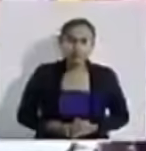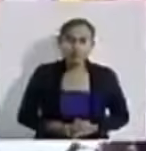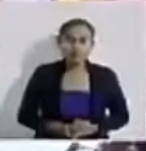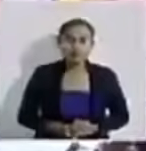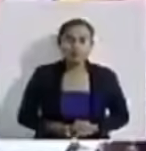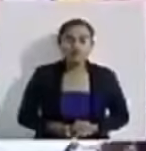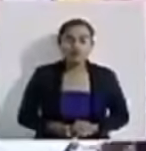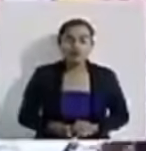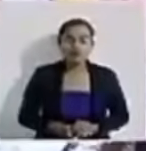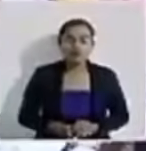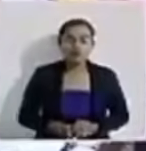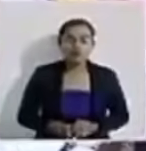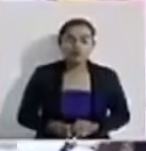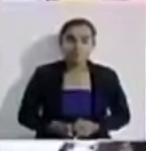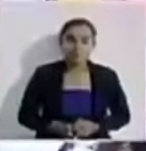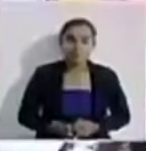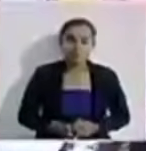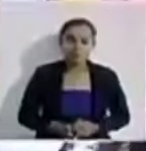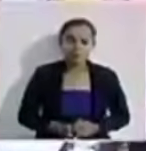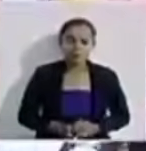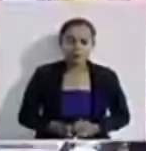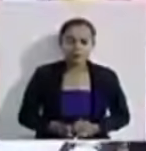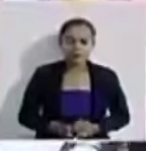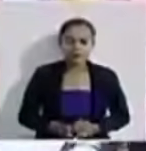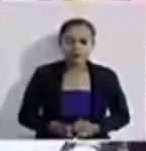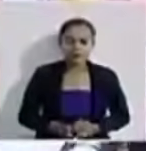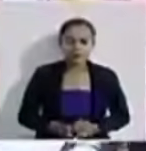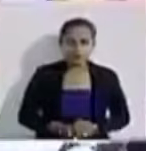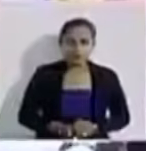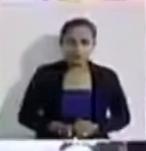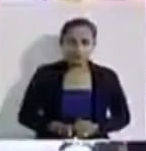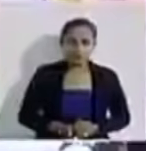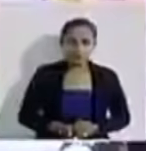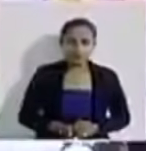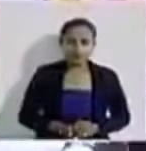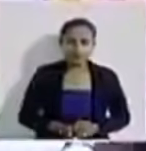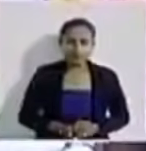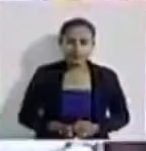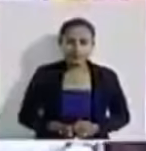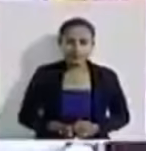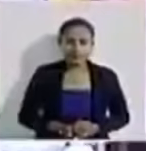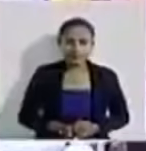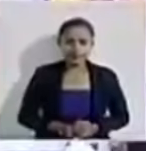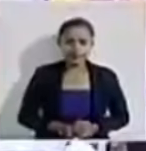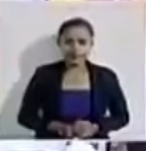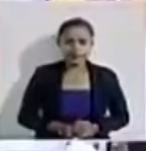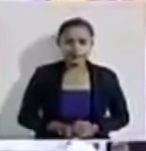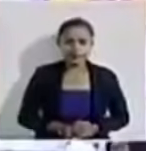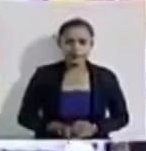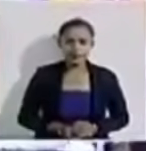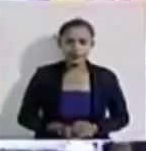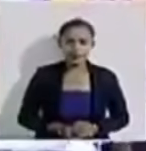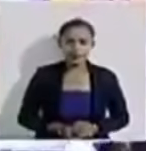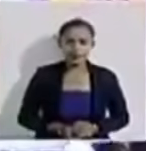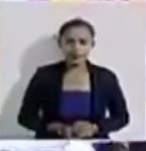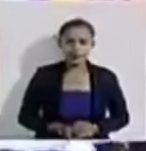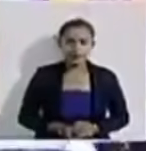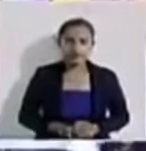මේ මිනිග්ගජ්ජු කියලා කතා දමන මේ ඇත්තන්ට මේ ආශාව, තණ්හාව,